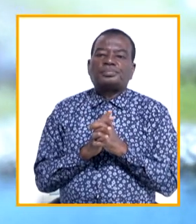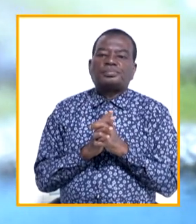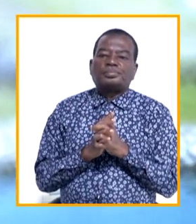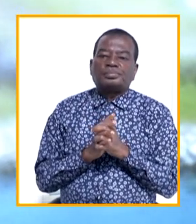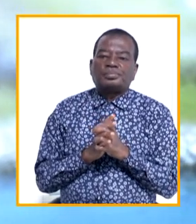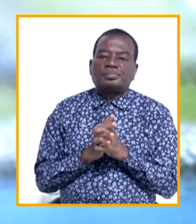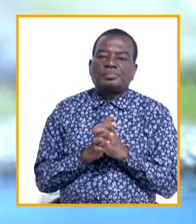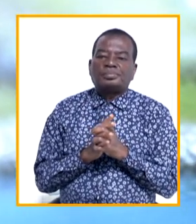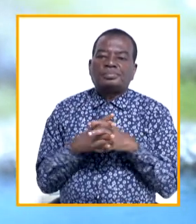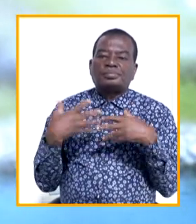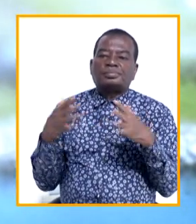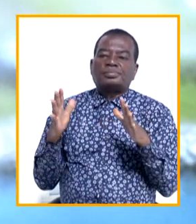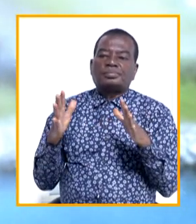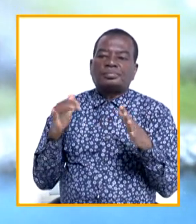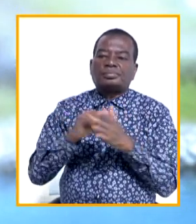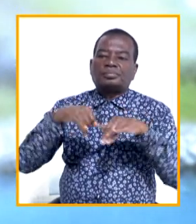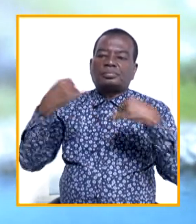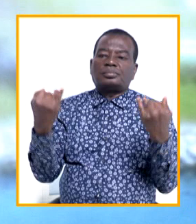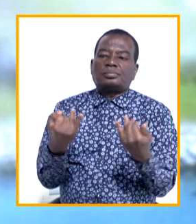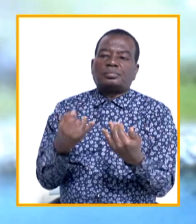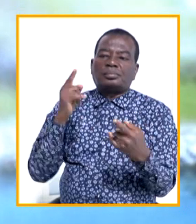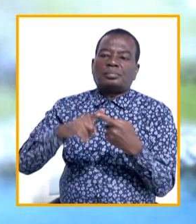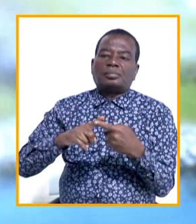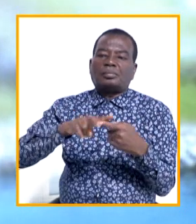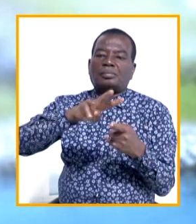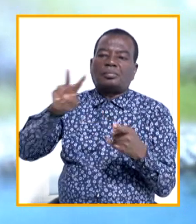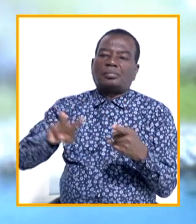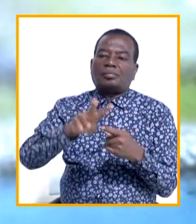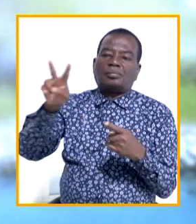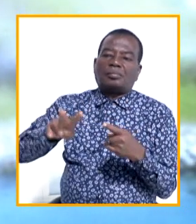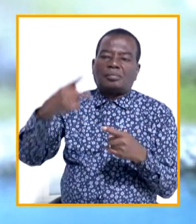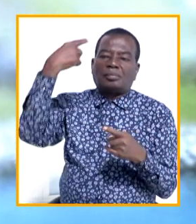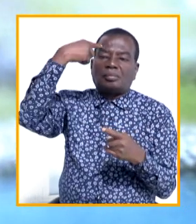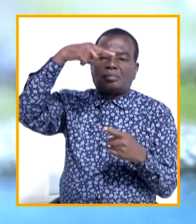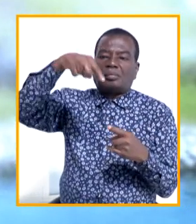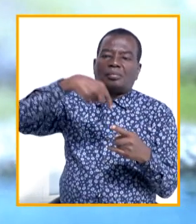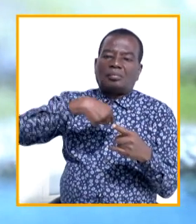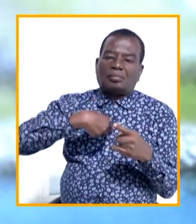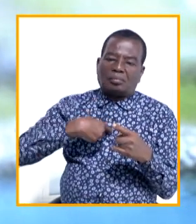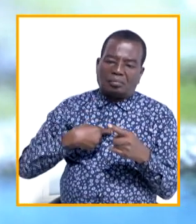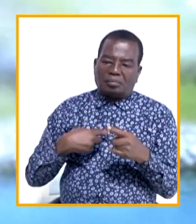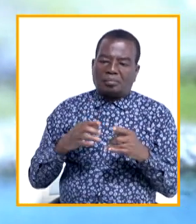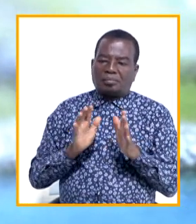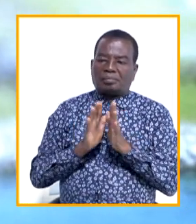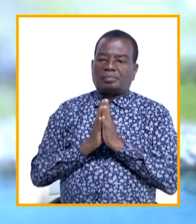Biden voilà point final à ce journal merci de l'avoir suivi prochain rendez-vous de l'information